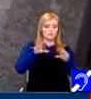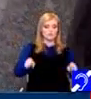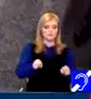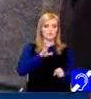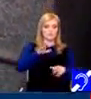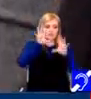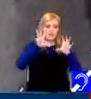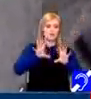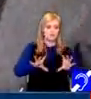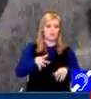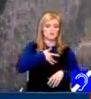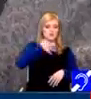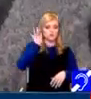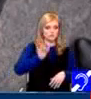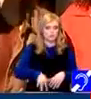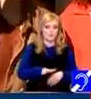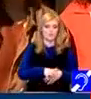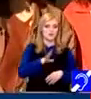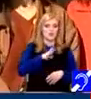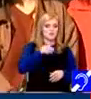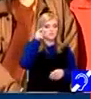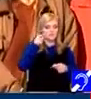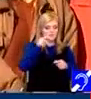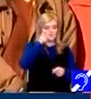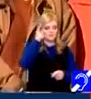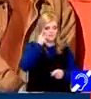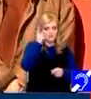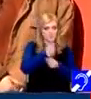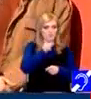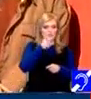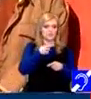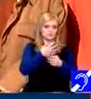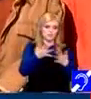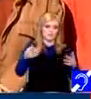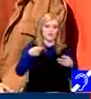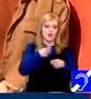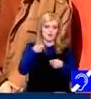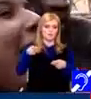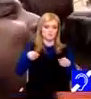să reglementeze regimul armelor și chiar să interzică anumite categorii de arme.